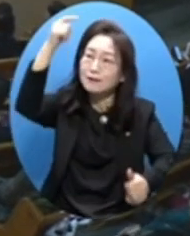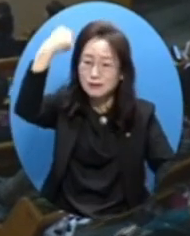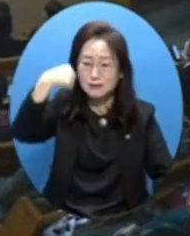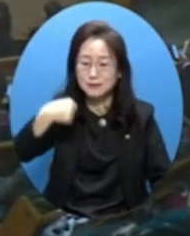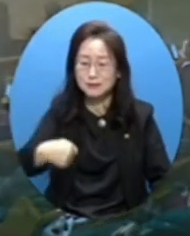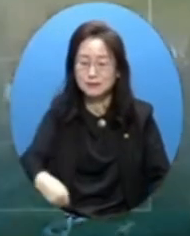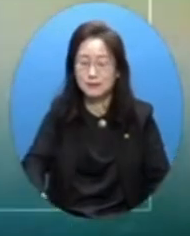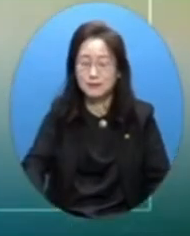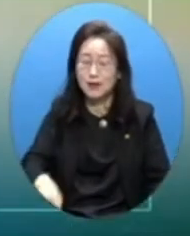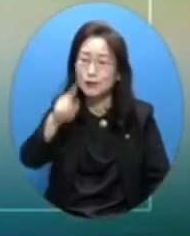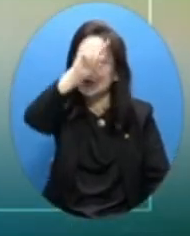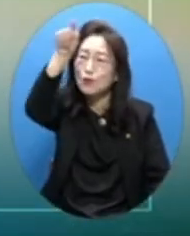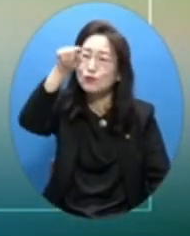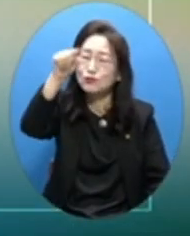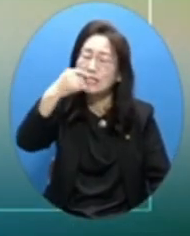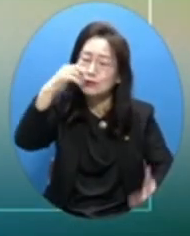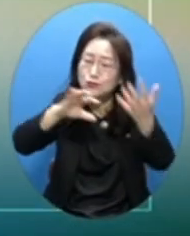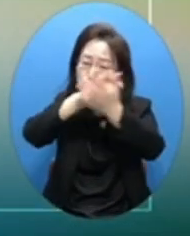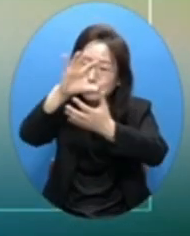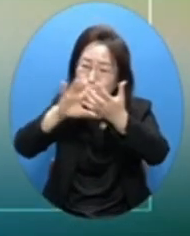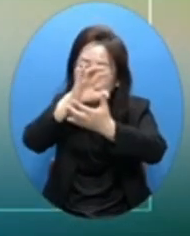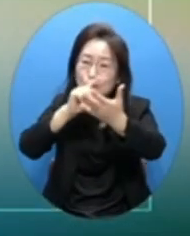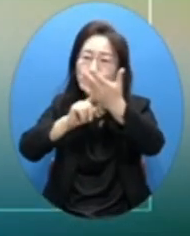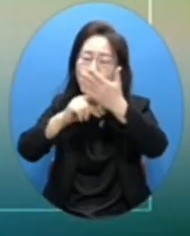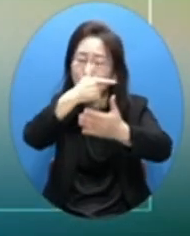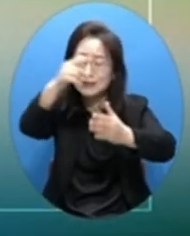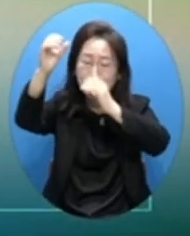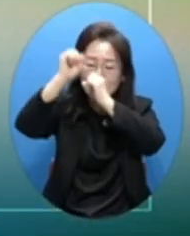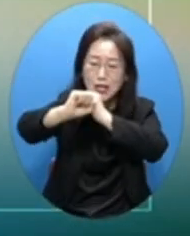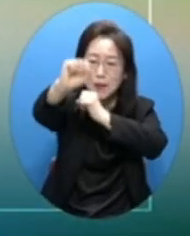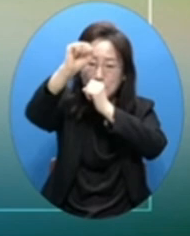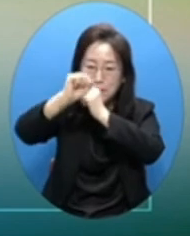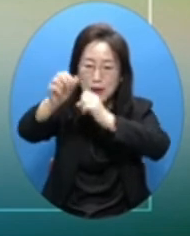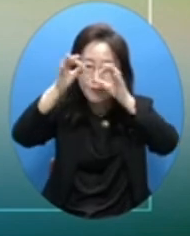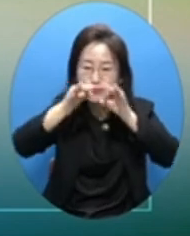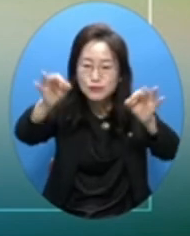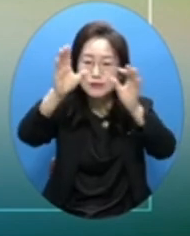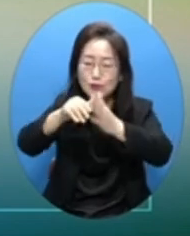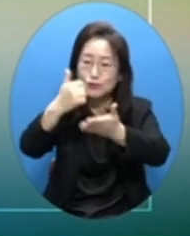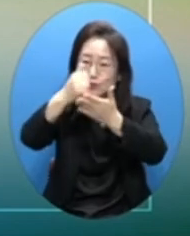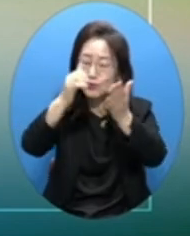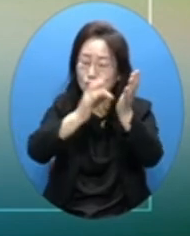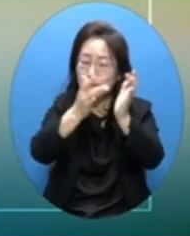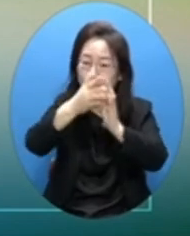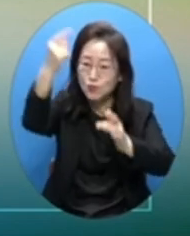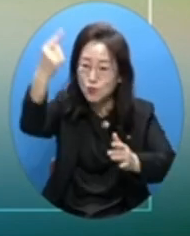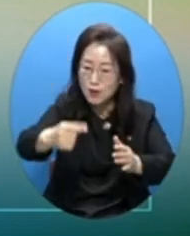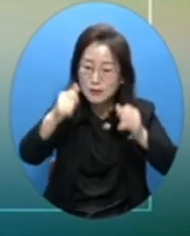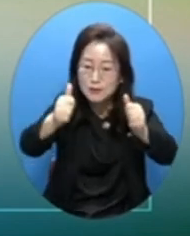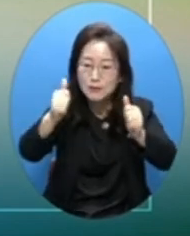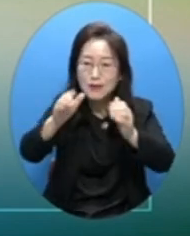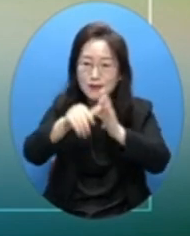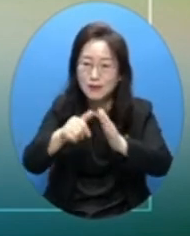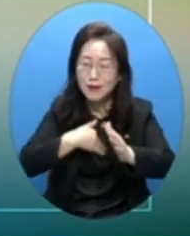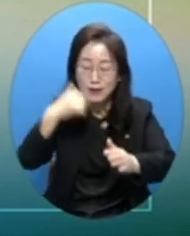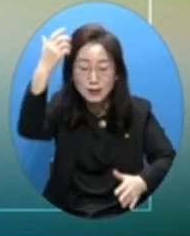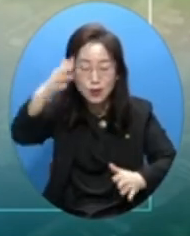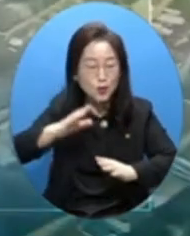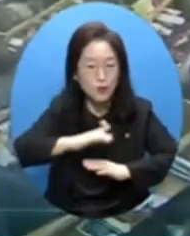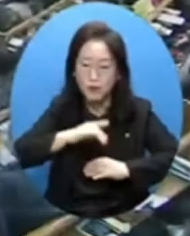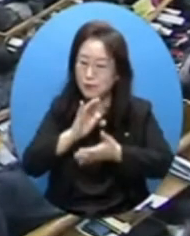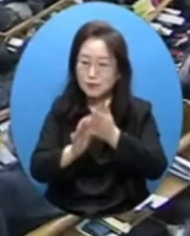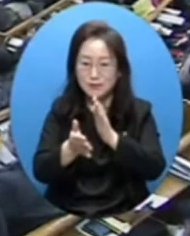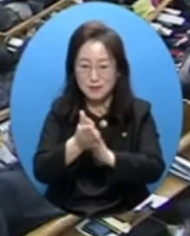짓습니다. 저 공중에 구름이 일어나며 큰 나팔이 울릴 때 주 오셔서 세상을 심판해도 나의 영혼은 겁 없으리. 이